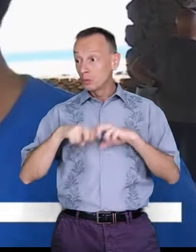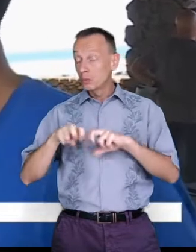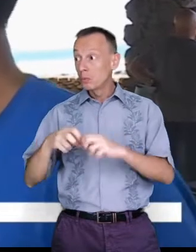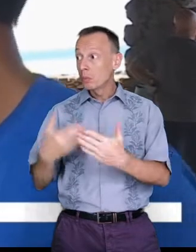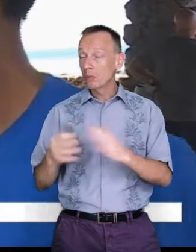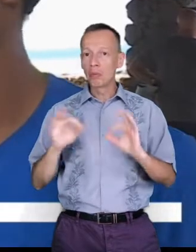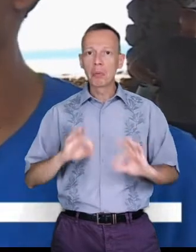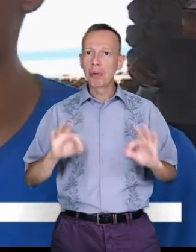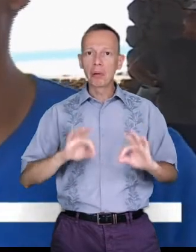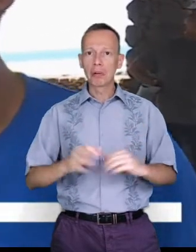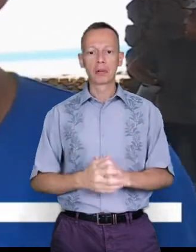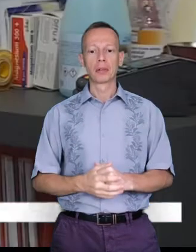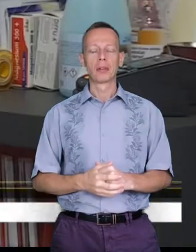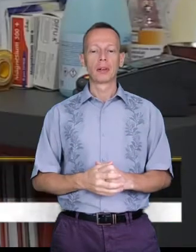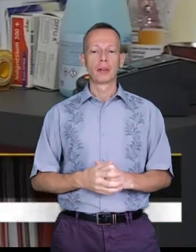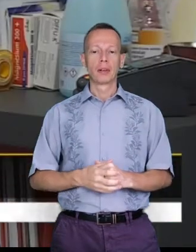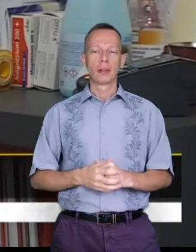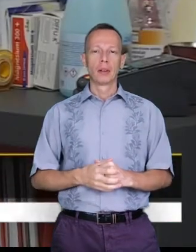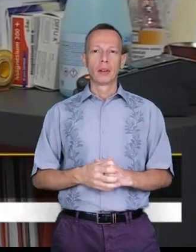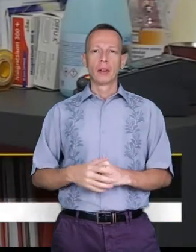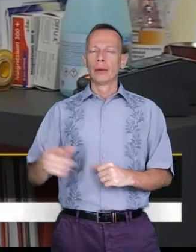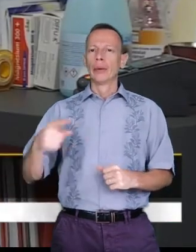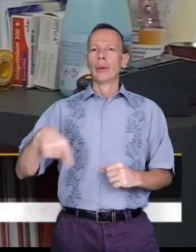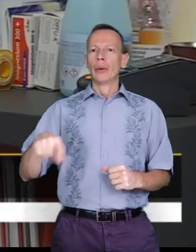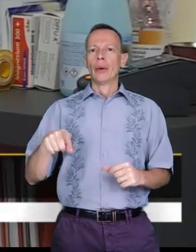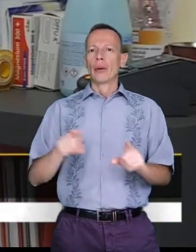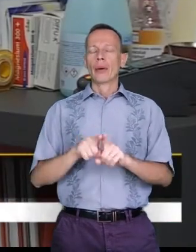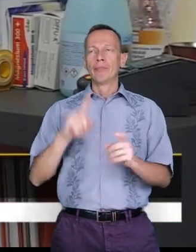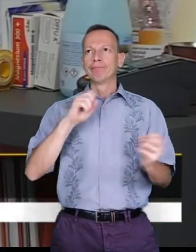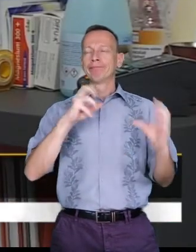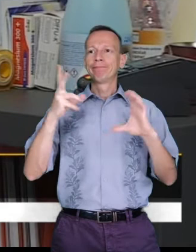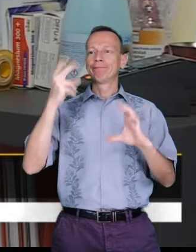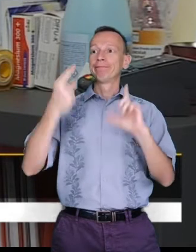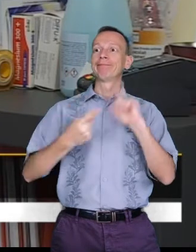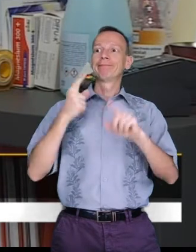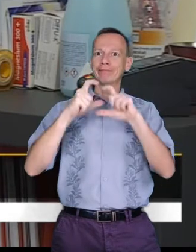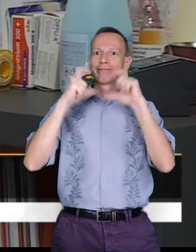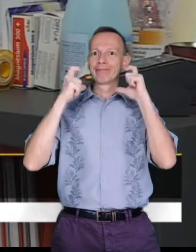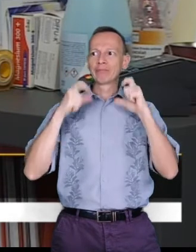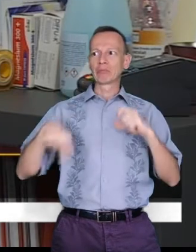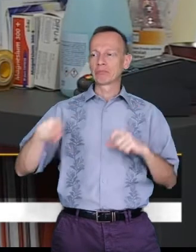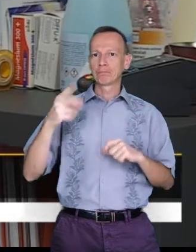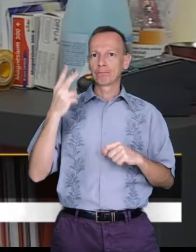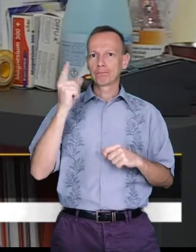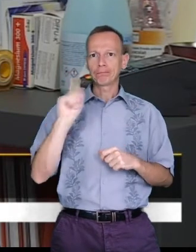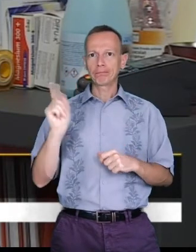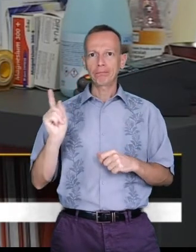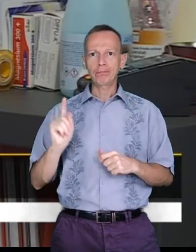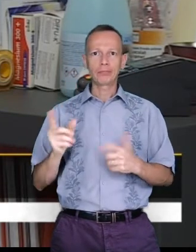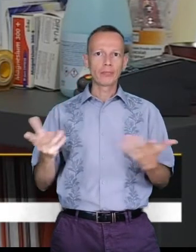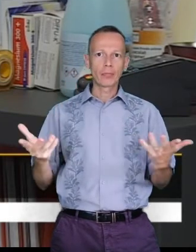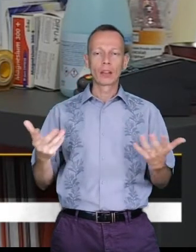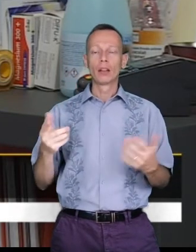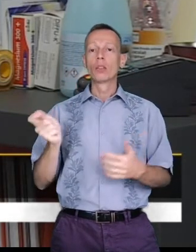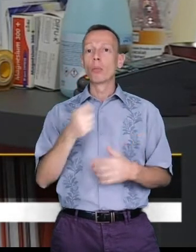ces points d'orgue en fait. Ils n'ont pas bien mesuré l'importance de porter le masque. Je veux dire